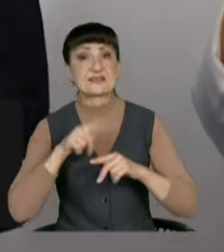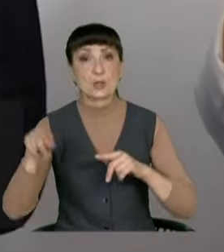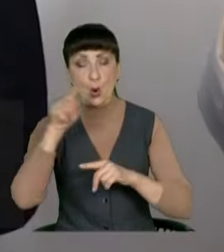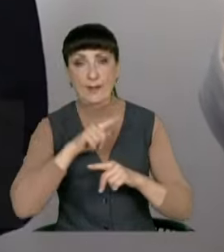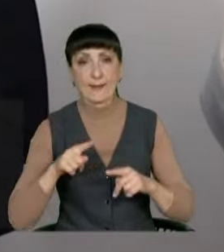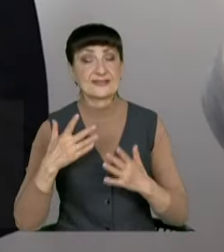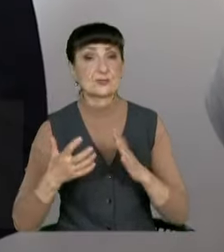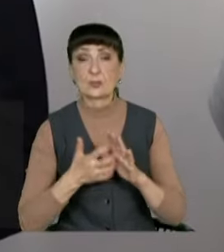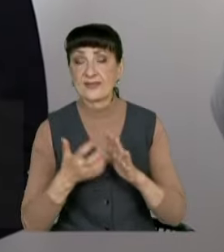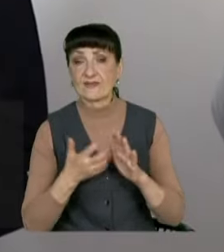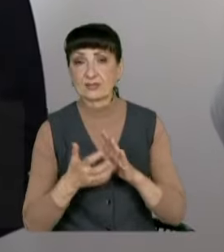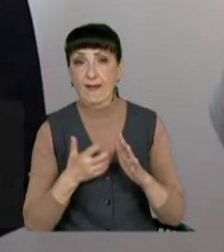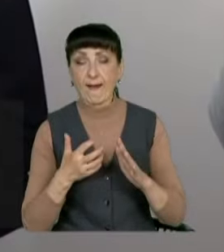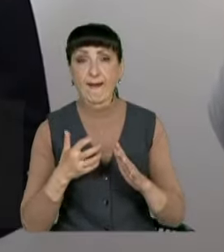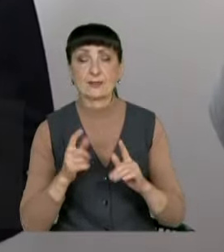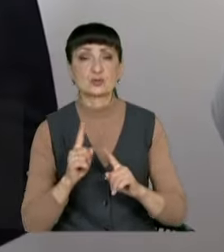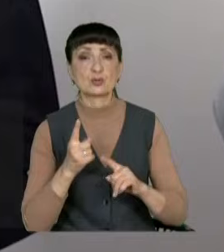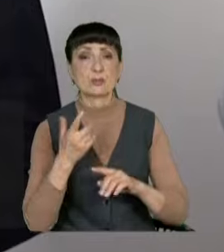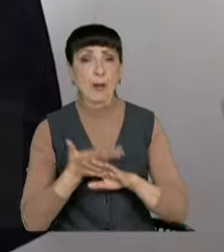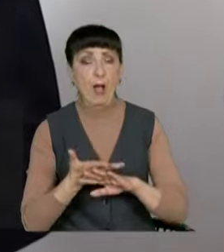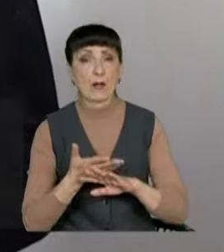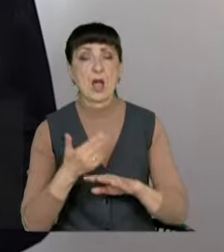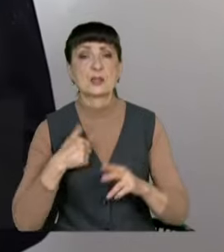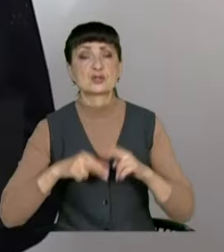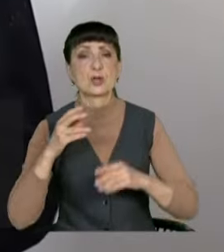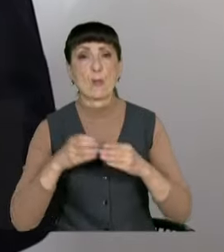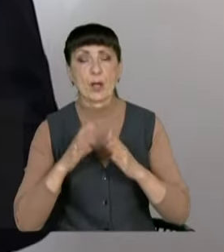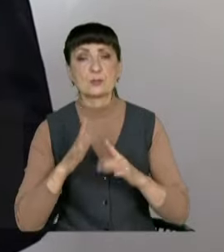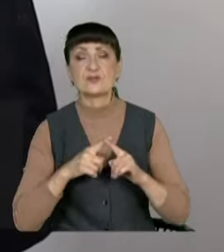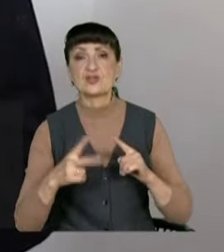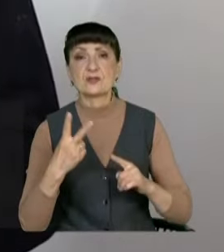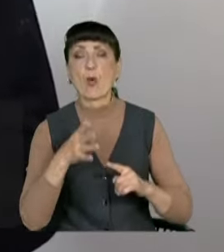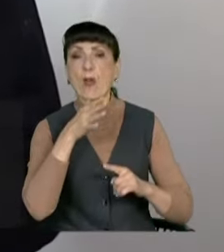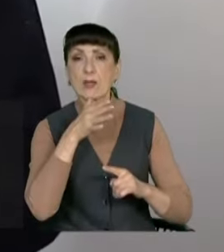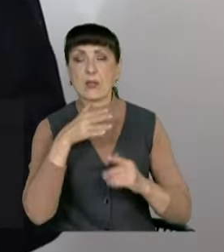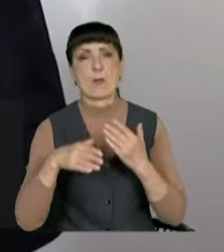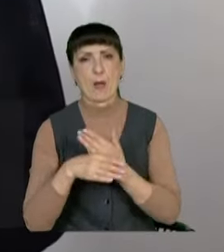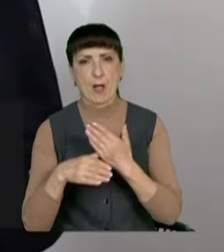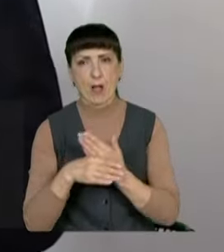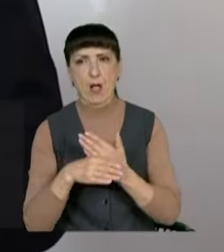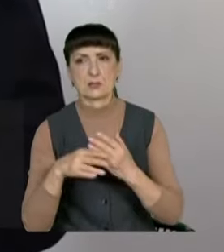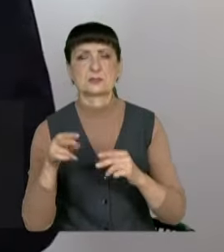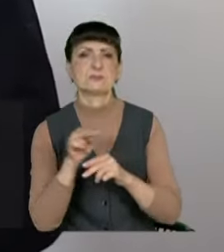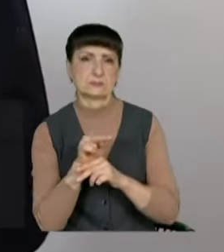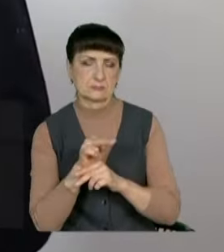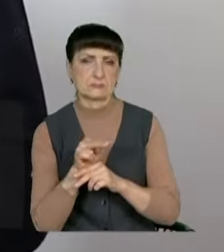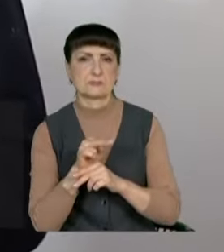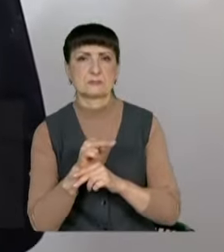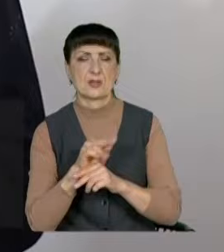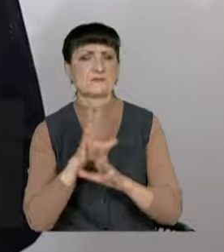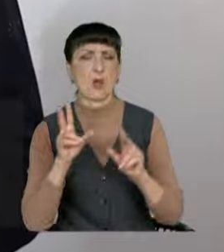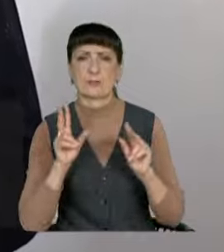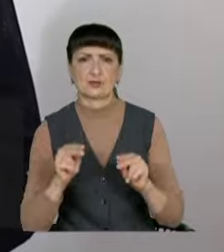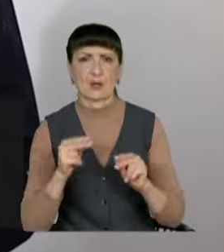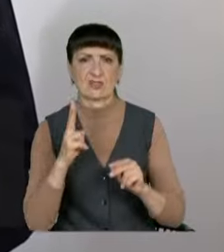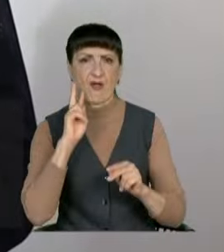Если какие-то недочеты будут, наши строительные компании будут в течение 2 лет помогать, устранять. Все это на гарантийном обслуживании,